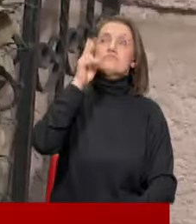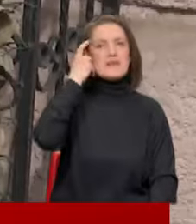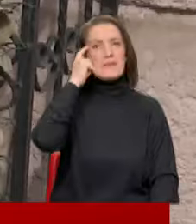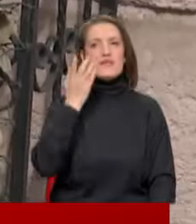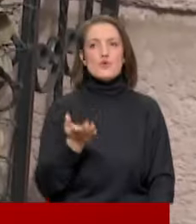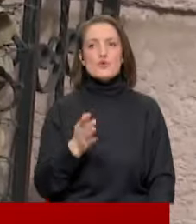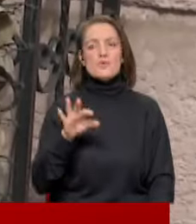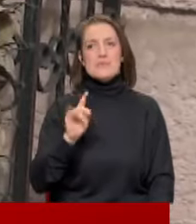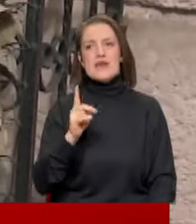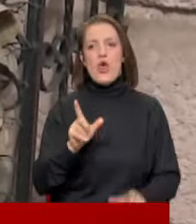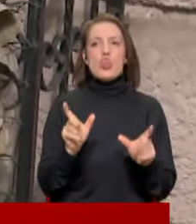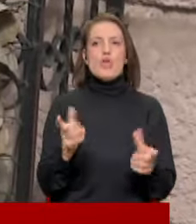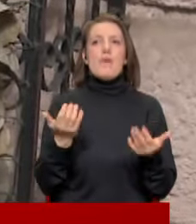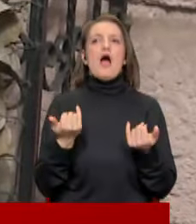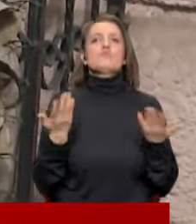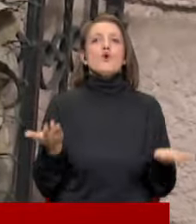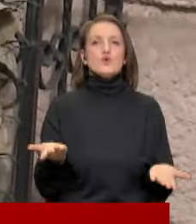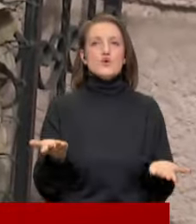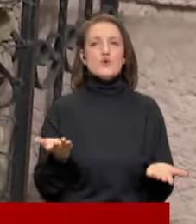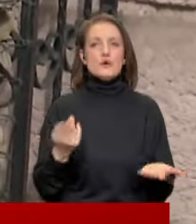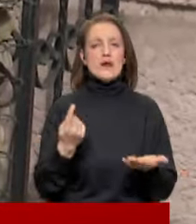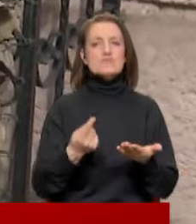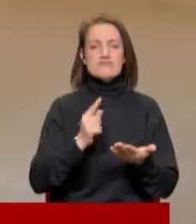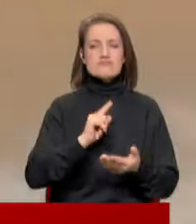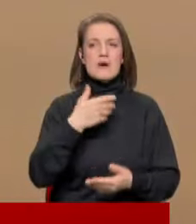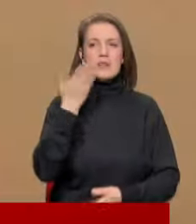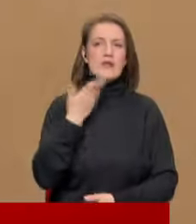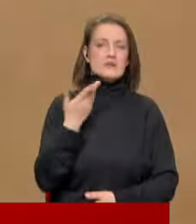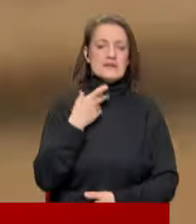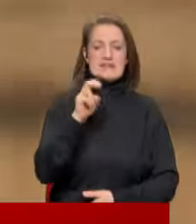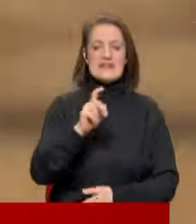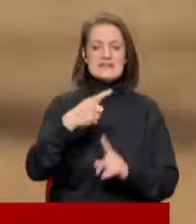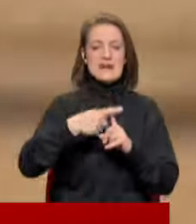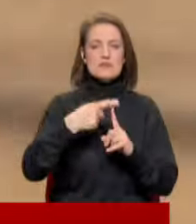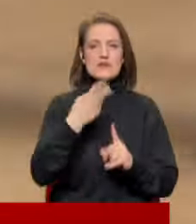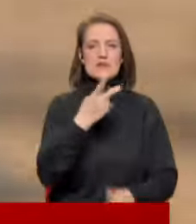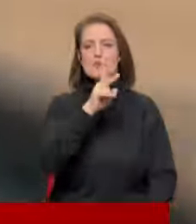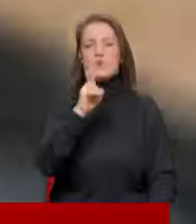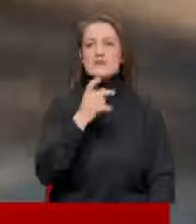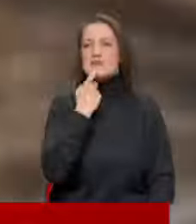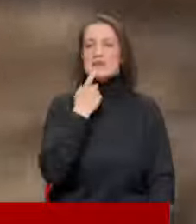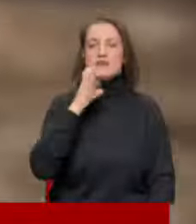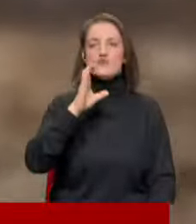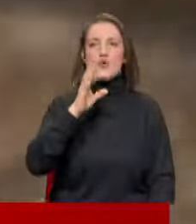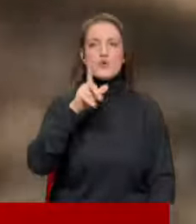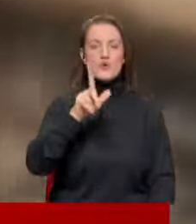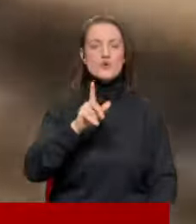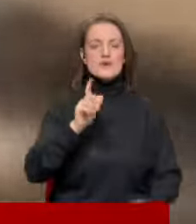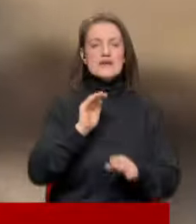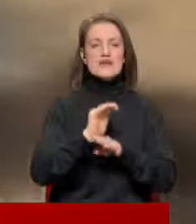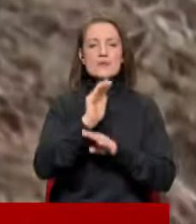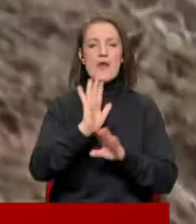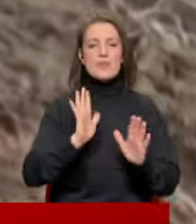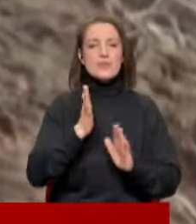ediyorduk ve bir önlem almıyordu şeklinde beyanlarla karşılaştık 8 Temmuz 2018'de Çorlu sarılar'da yaşanan